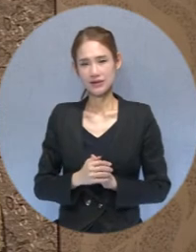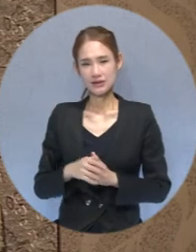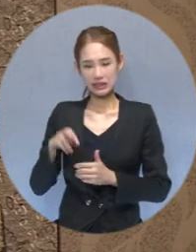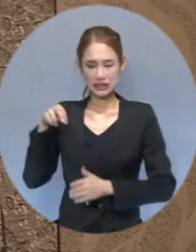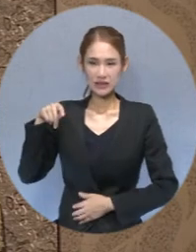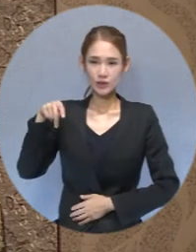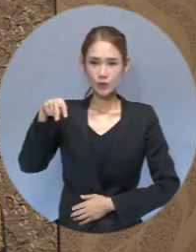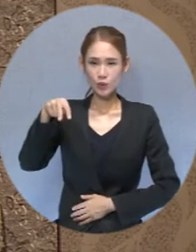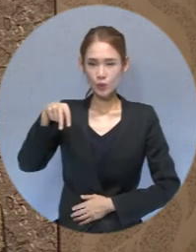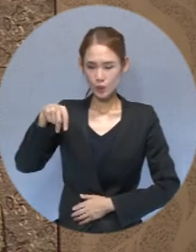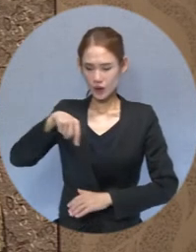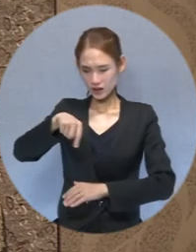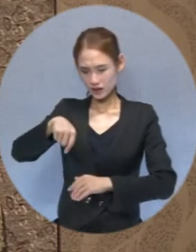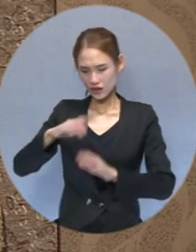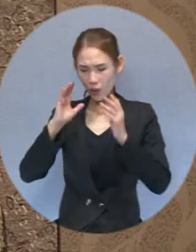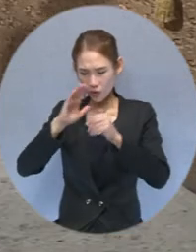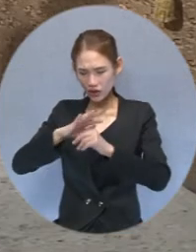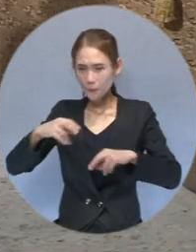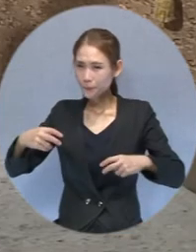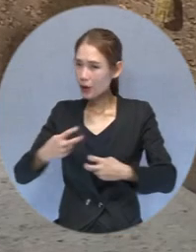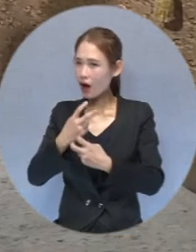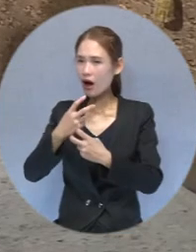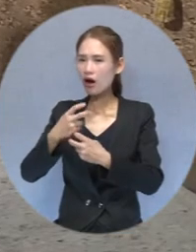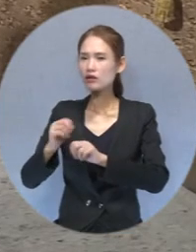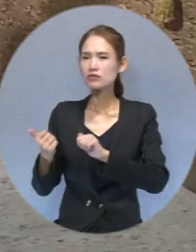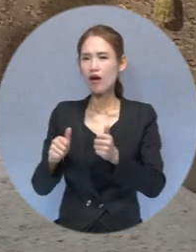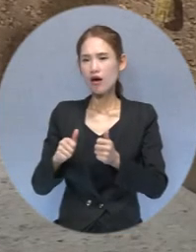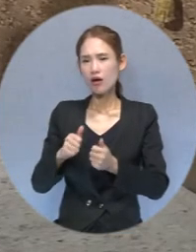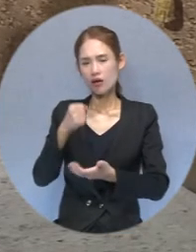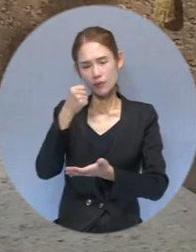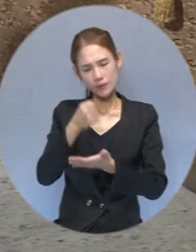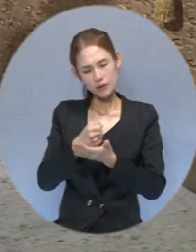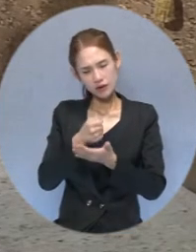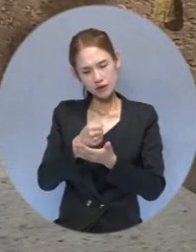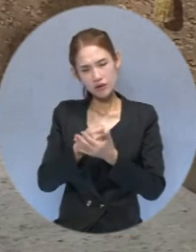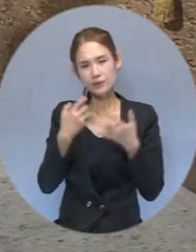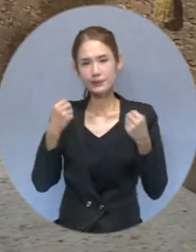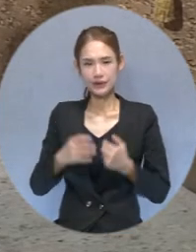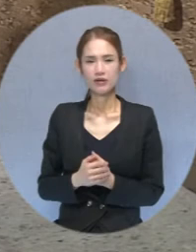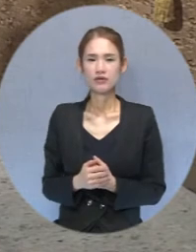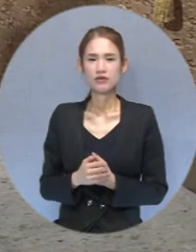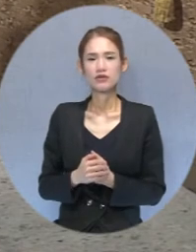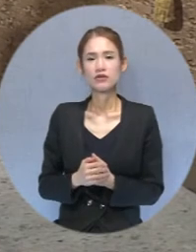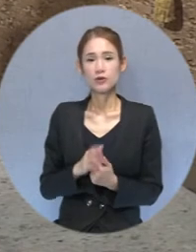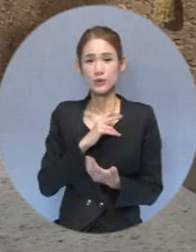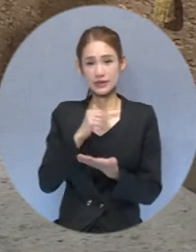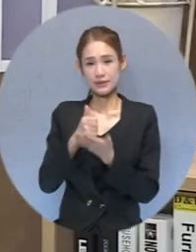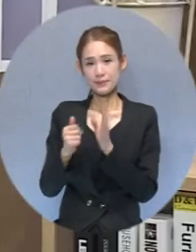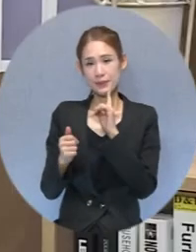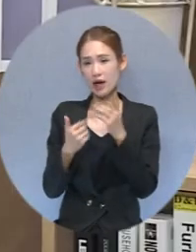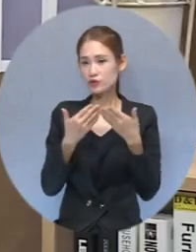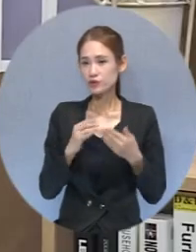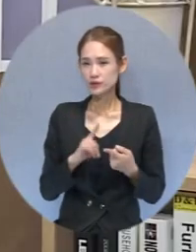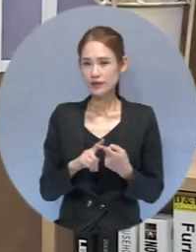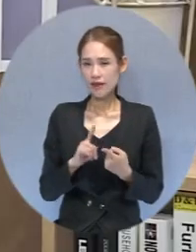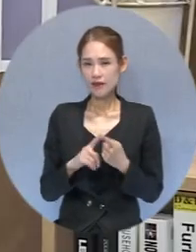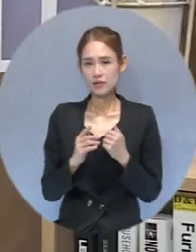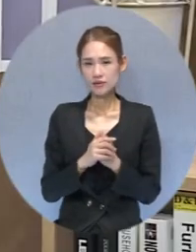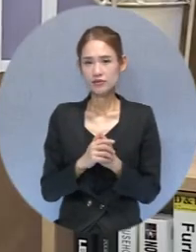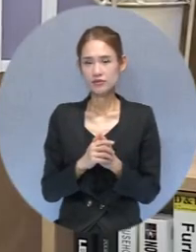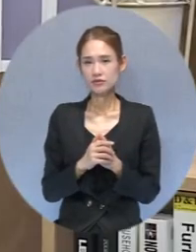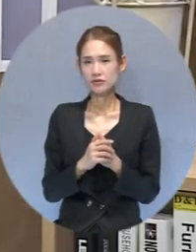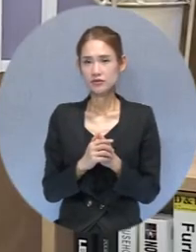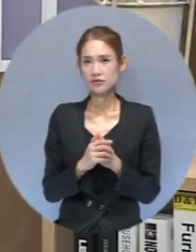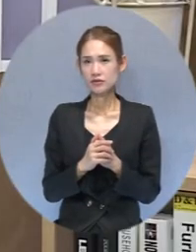사고 같은 경우는 다시는 없지 않을까. 네, 너무 안타깝습니다, 정말. 근데 이제 위원장님께서 말씀해 주신 것처럼 정말 이런